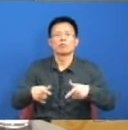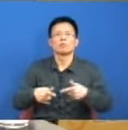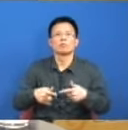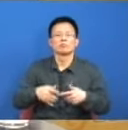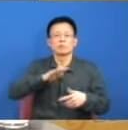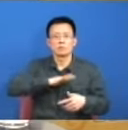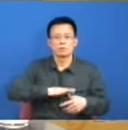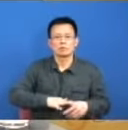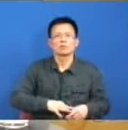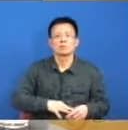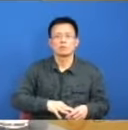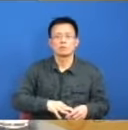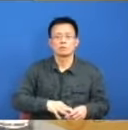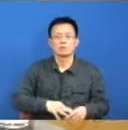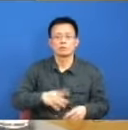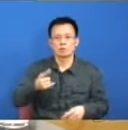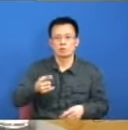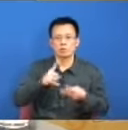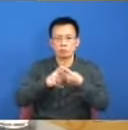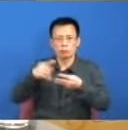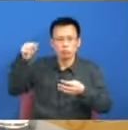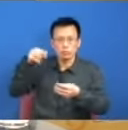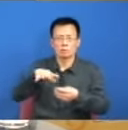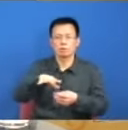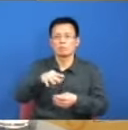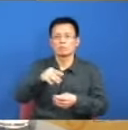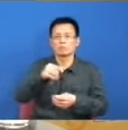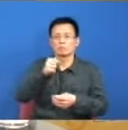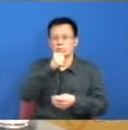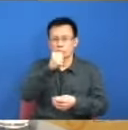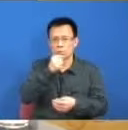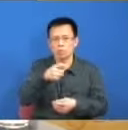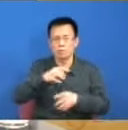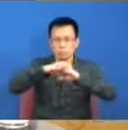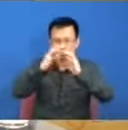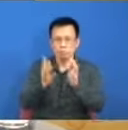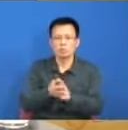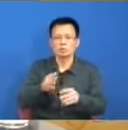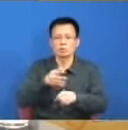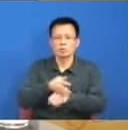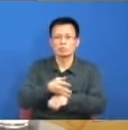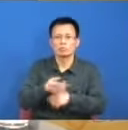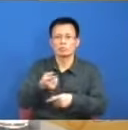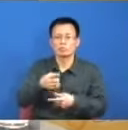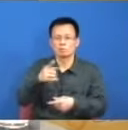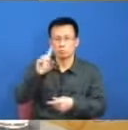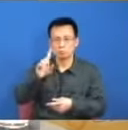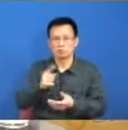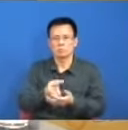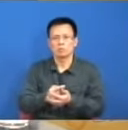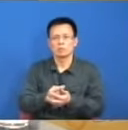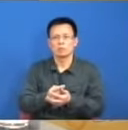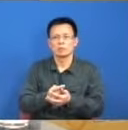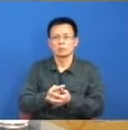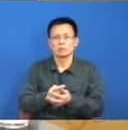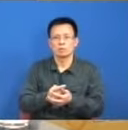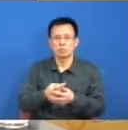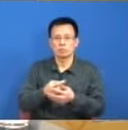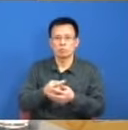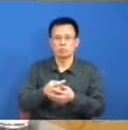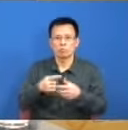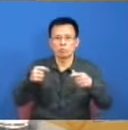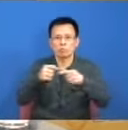你可能即係主流傳媒媒體，又或者可能係成個社會上邊唔係好清楚咩叫即係公民抗命